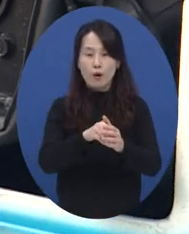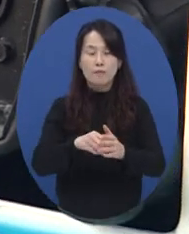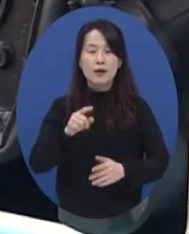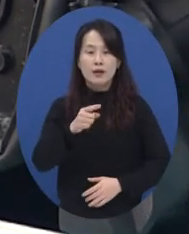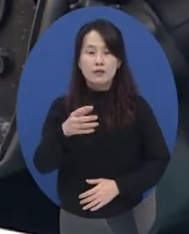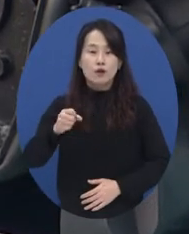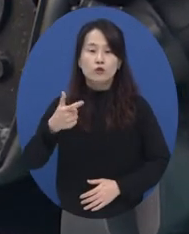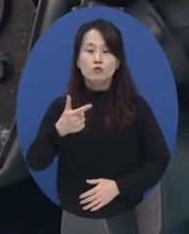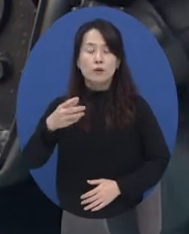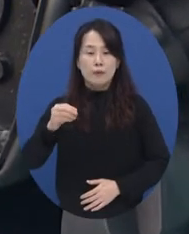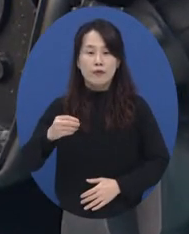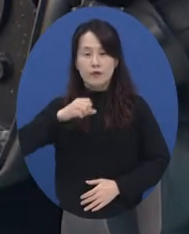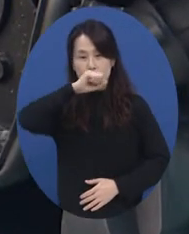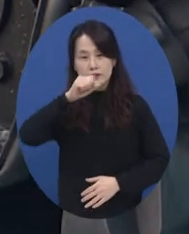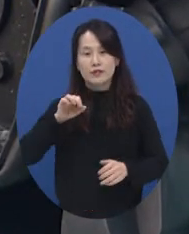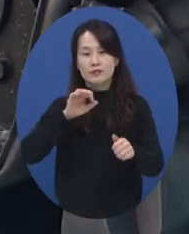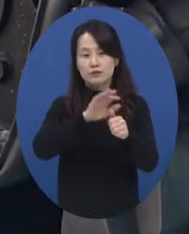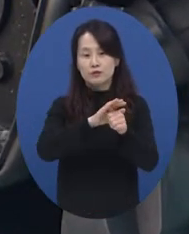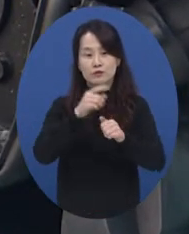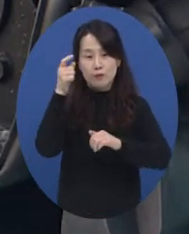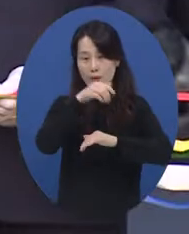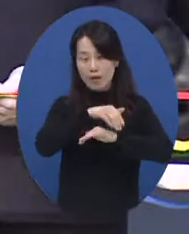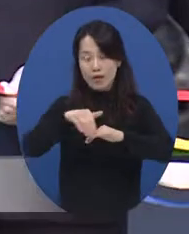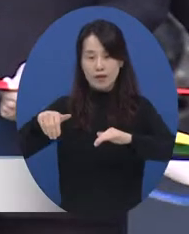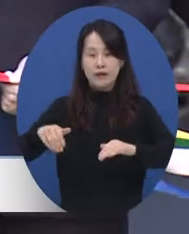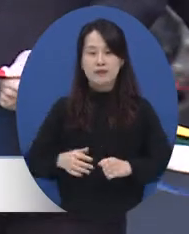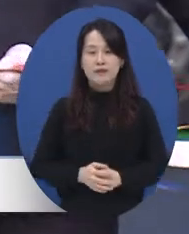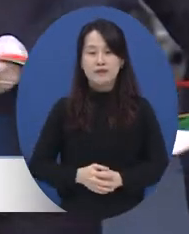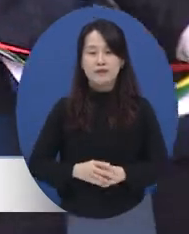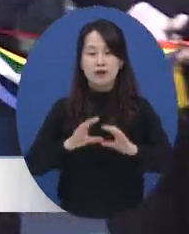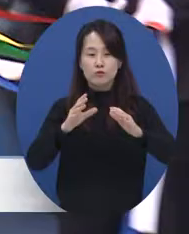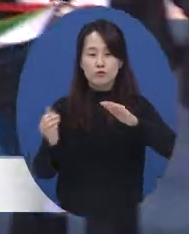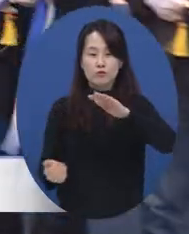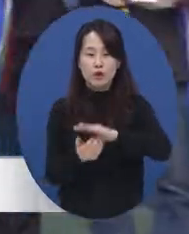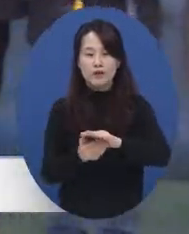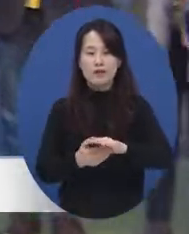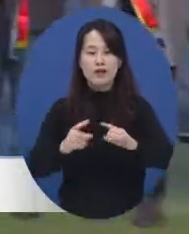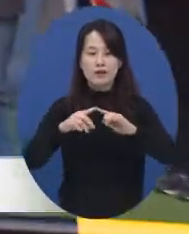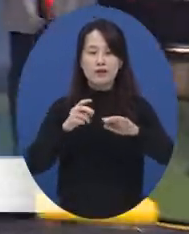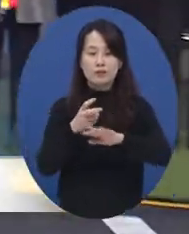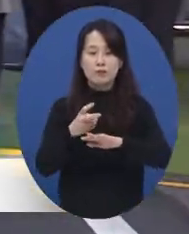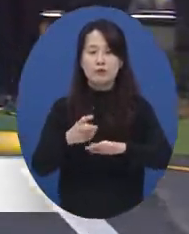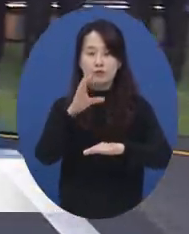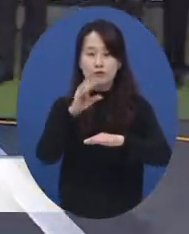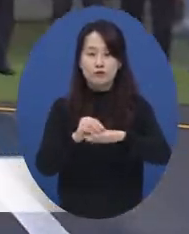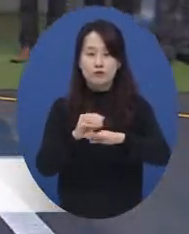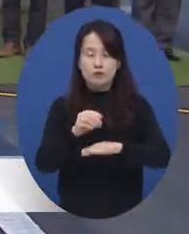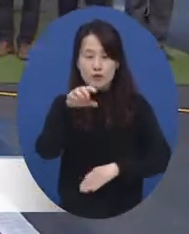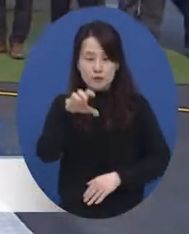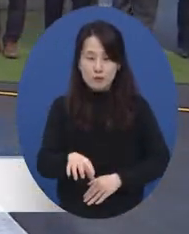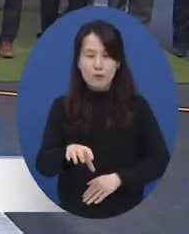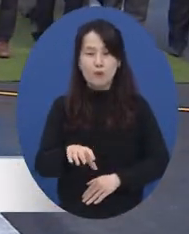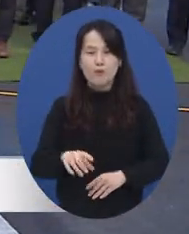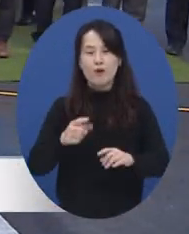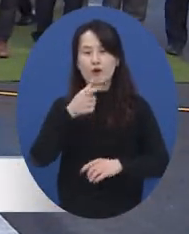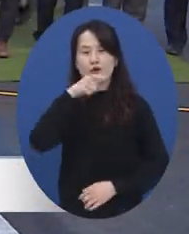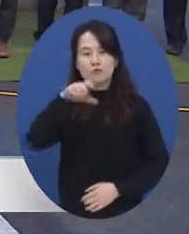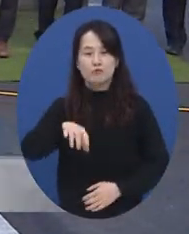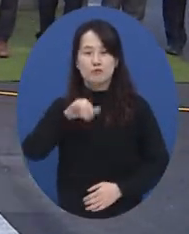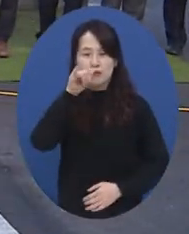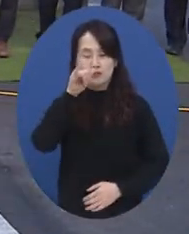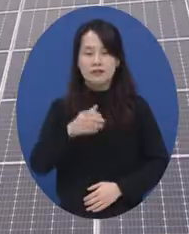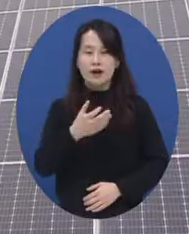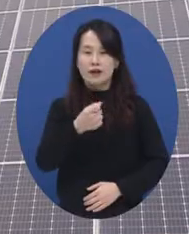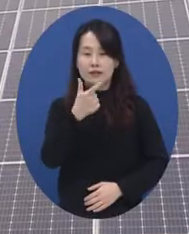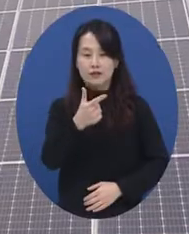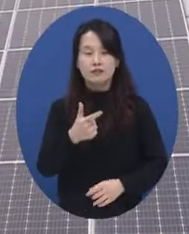포함한 1억 6천만 원의 예산을 지원하고 있습니다. 그 연장선으로 국내 최대 규모의 전기버스 충전소가 수원에 문을